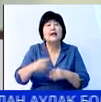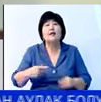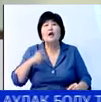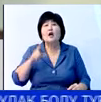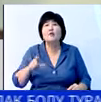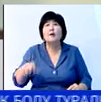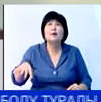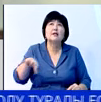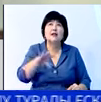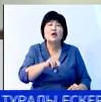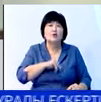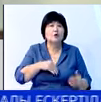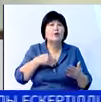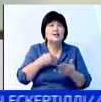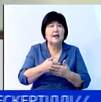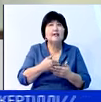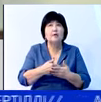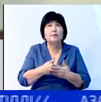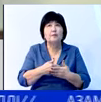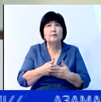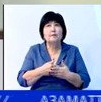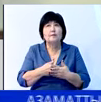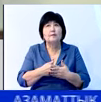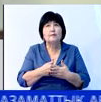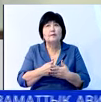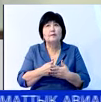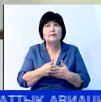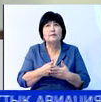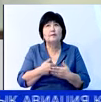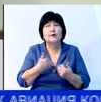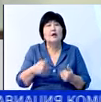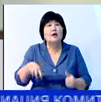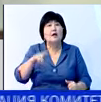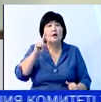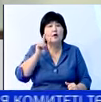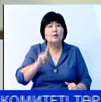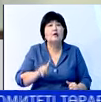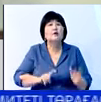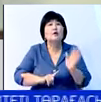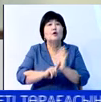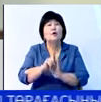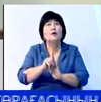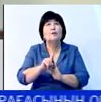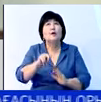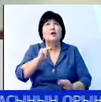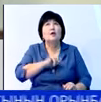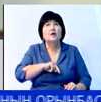бірге қоян отырып жұмыс жасап, оның қысқалығына күйіп, суығына толып, шамадан